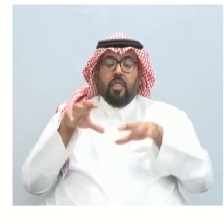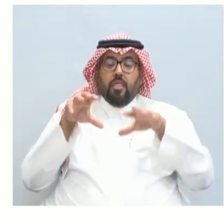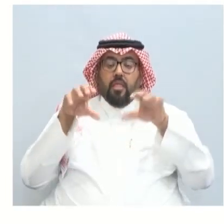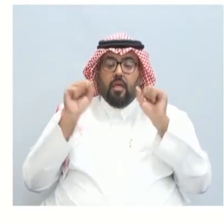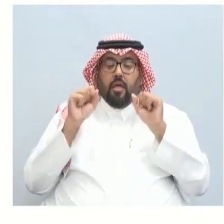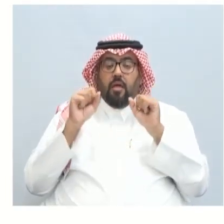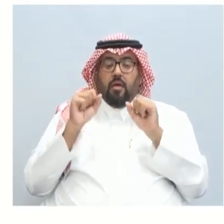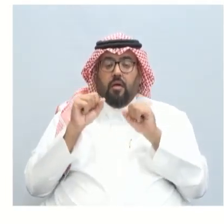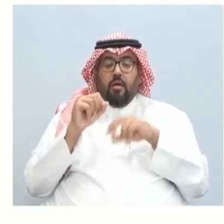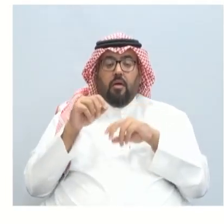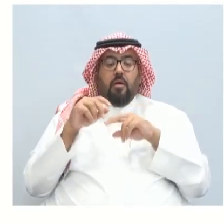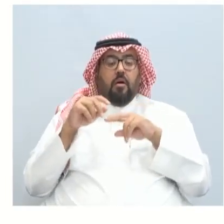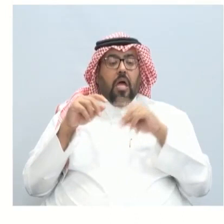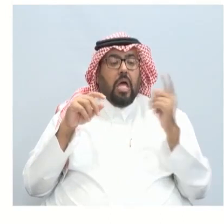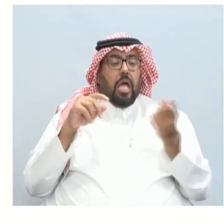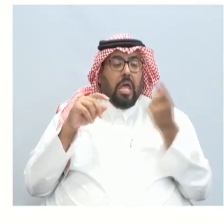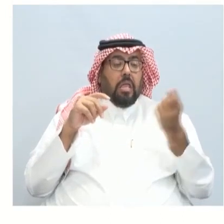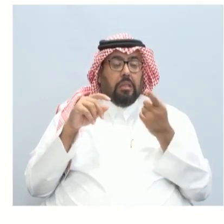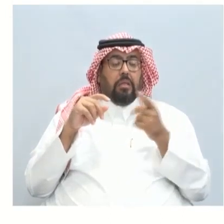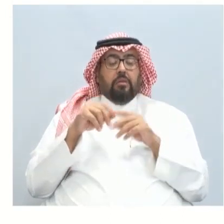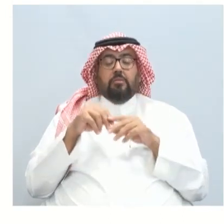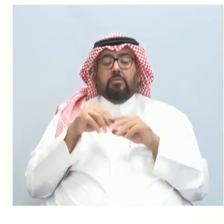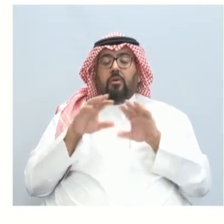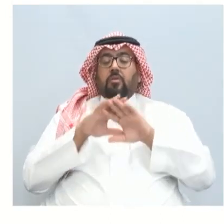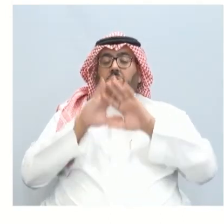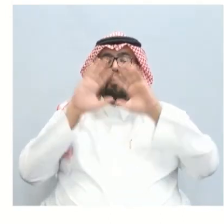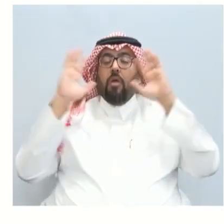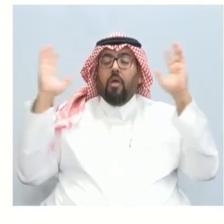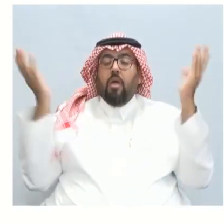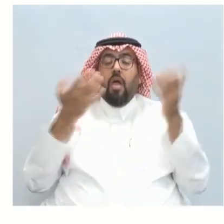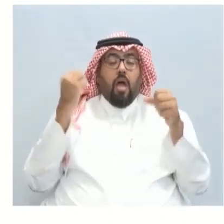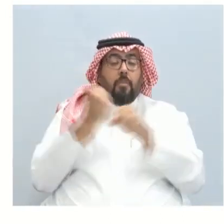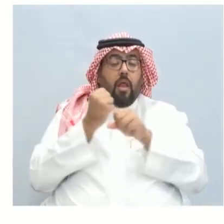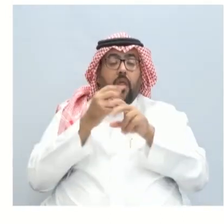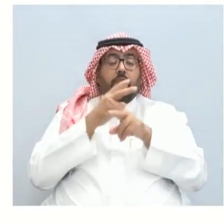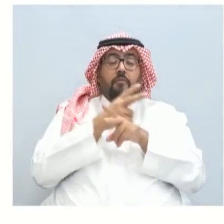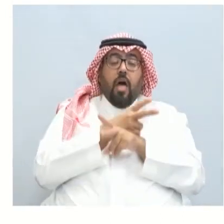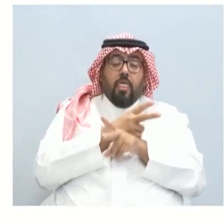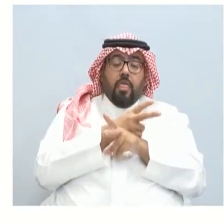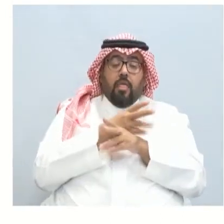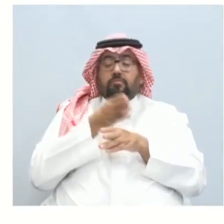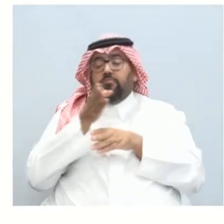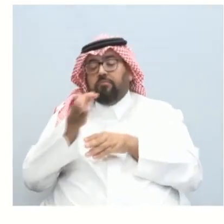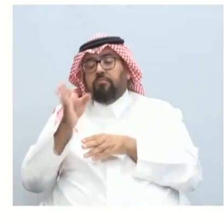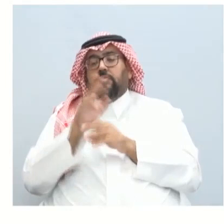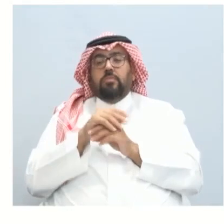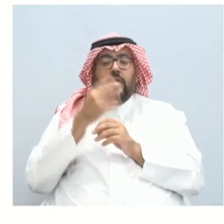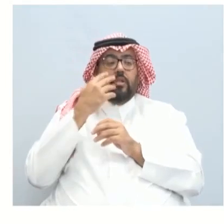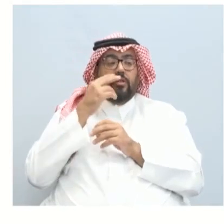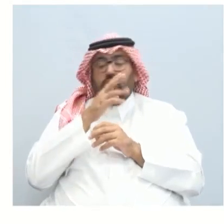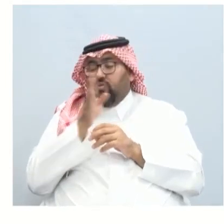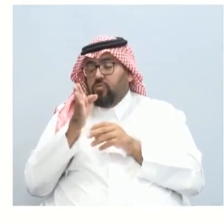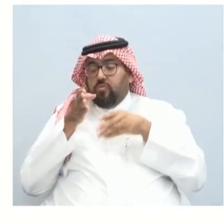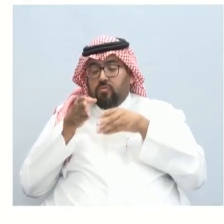من المهمه العاجل والمهمه الغير عاجل وغير المهم العاجل نبتدا ونلتفت